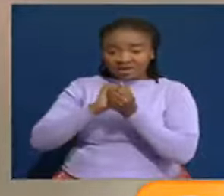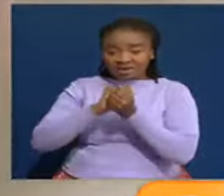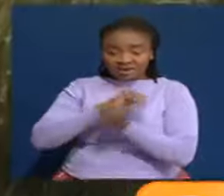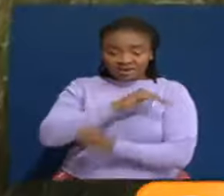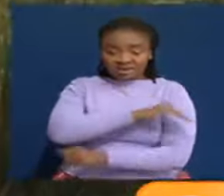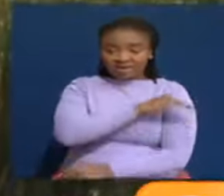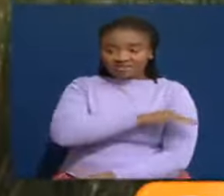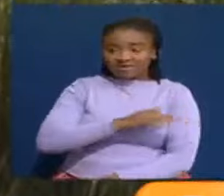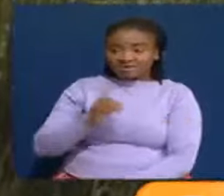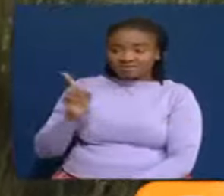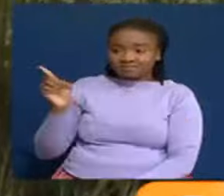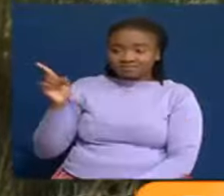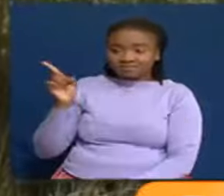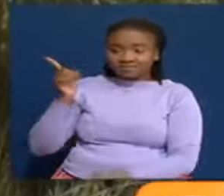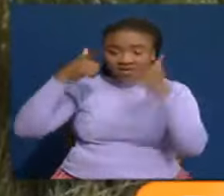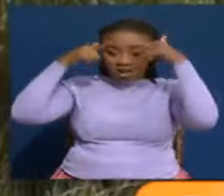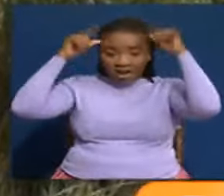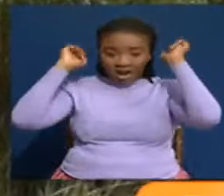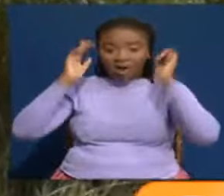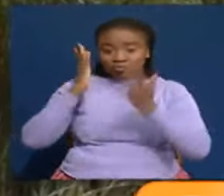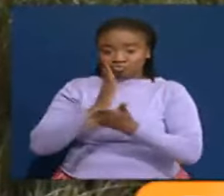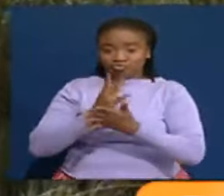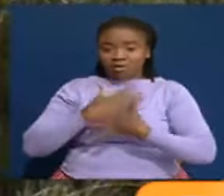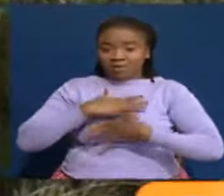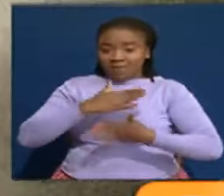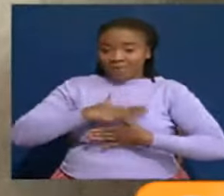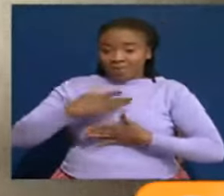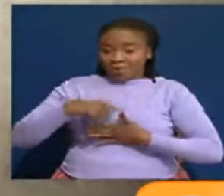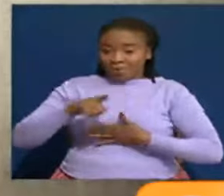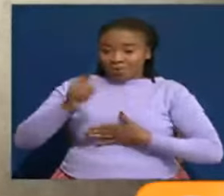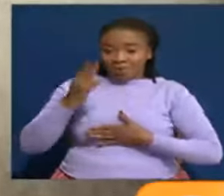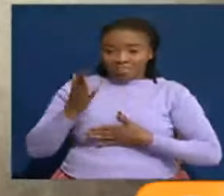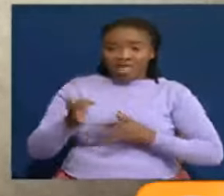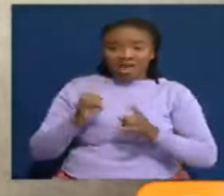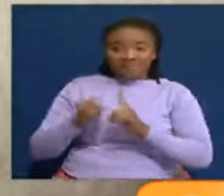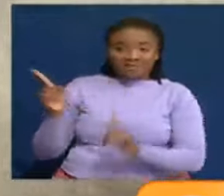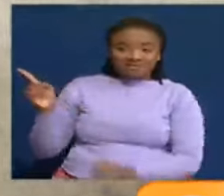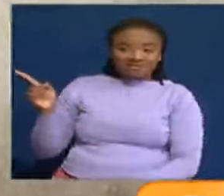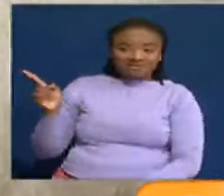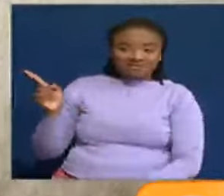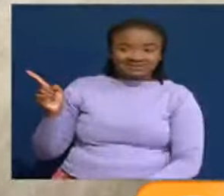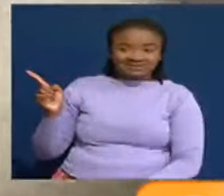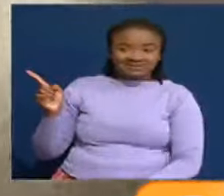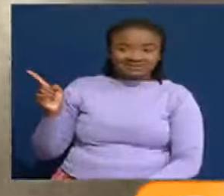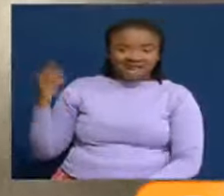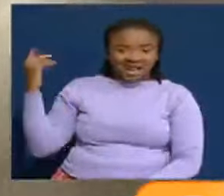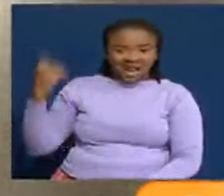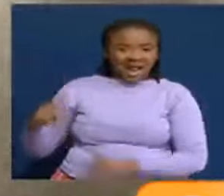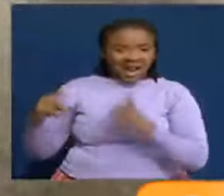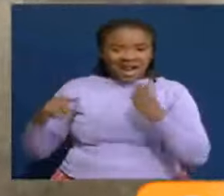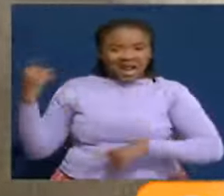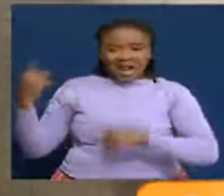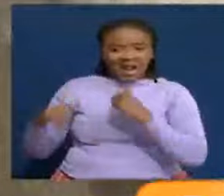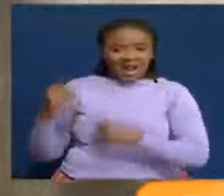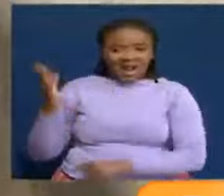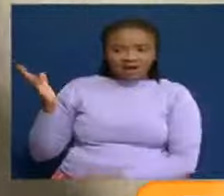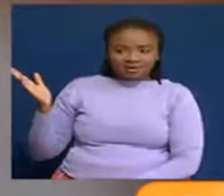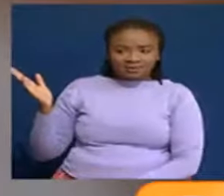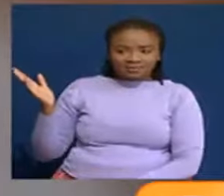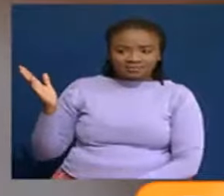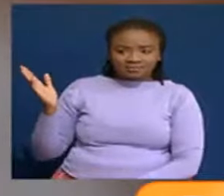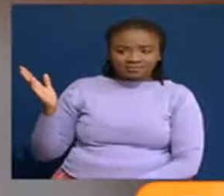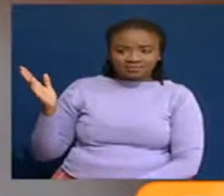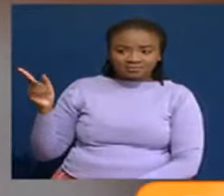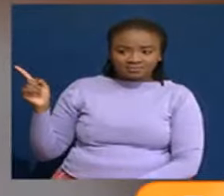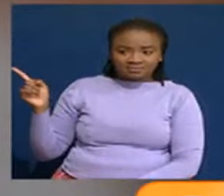Ng'ombe huyu japo alinusurika kifo, amesalia na makovu ya kugongwa na barafu hii iliyokuwa na upana